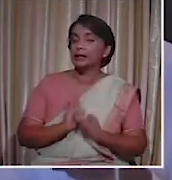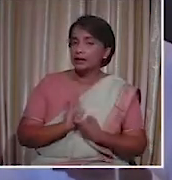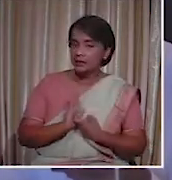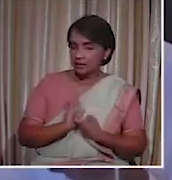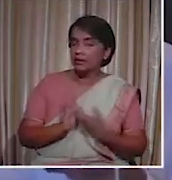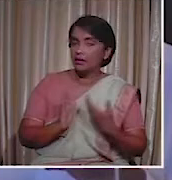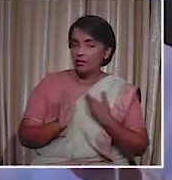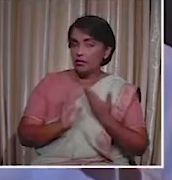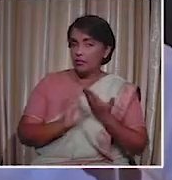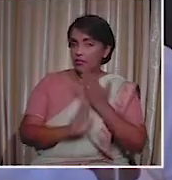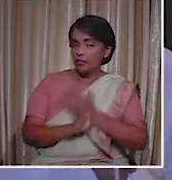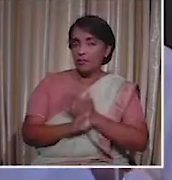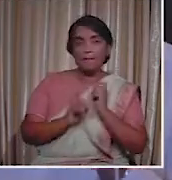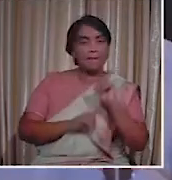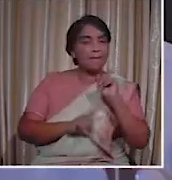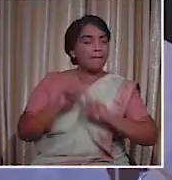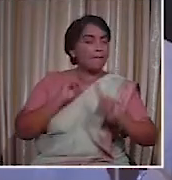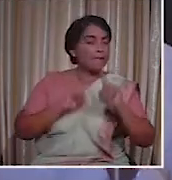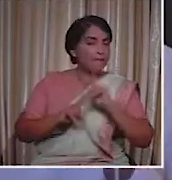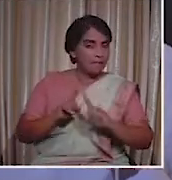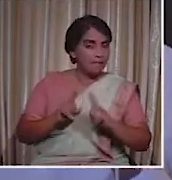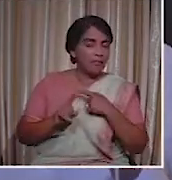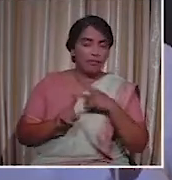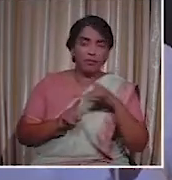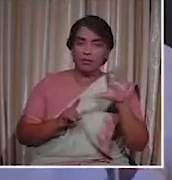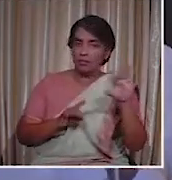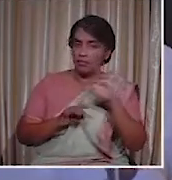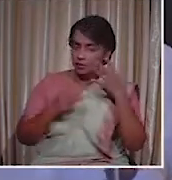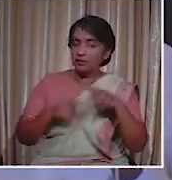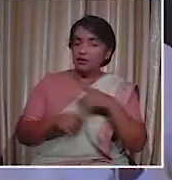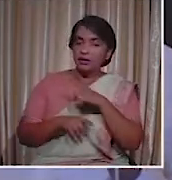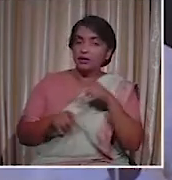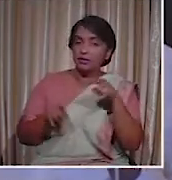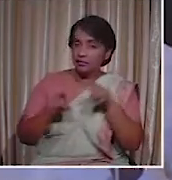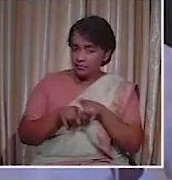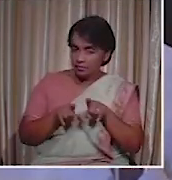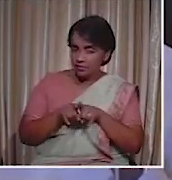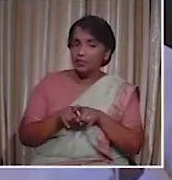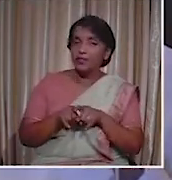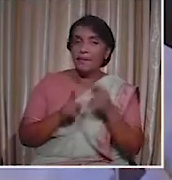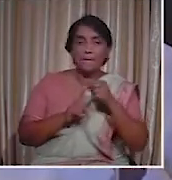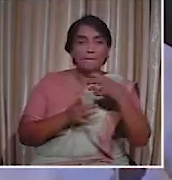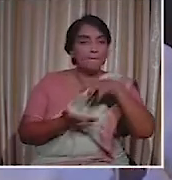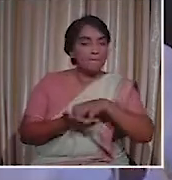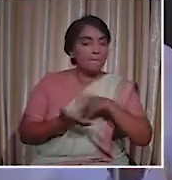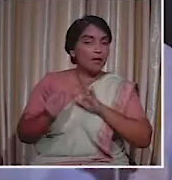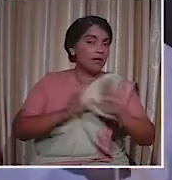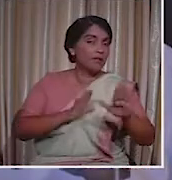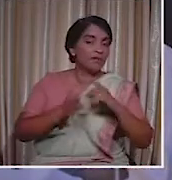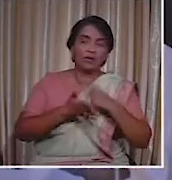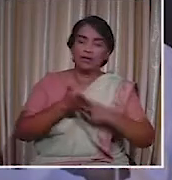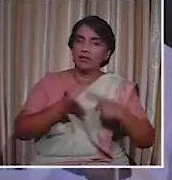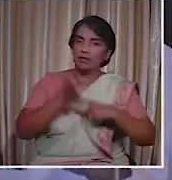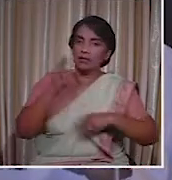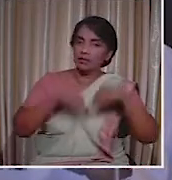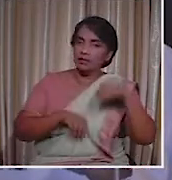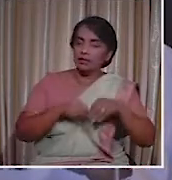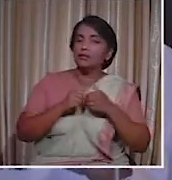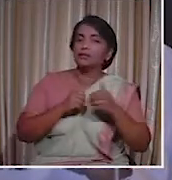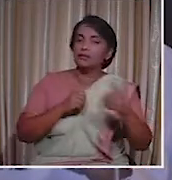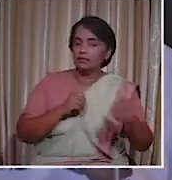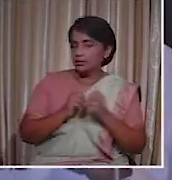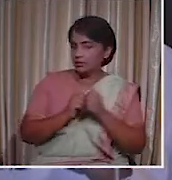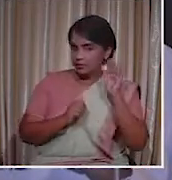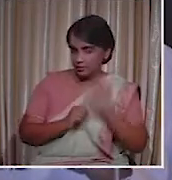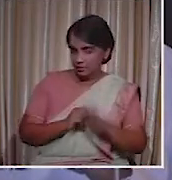අපේ පසුගිය පාර්ලිමේන්තුව පත් කරා. ඒ මත පළාත් පාලන මැතිවරණය පැවැත්වීම සිදු